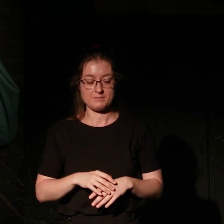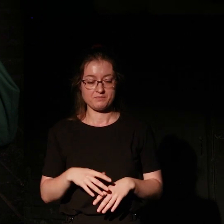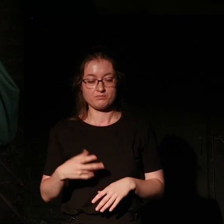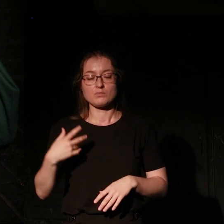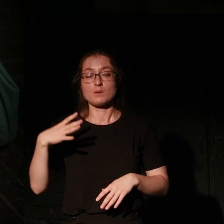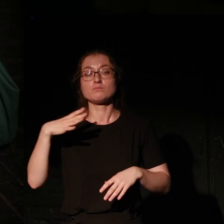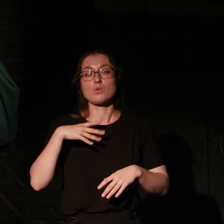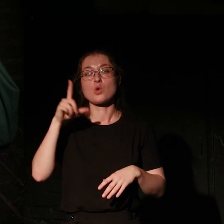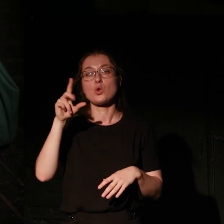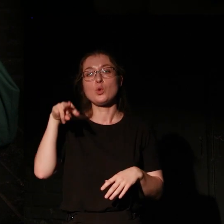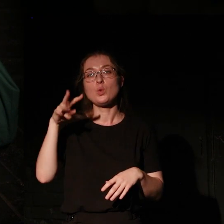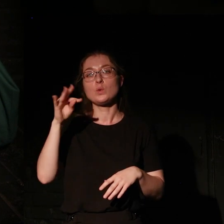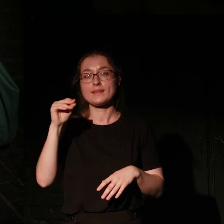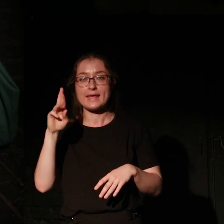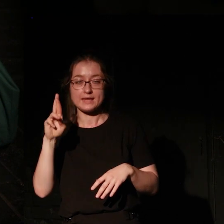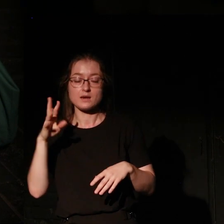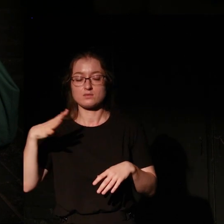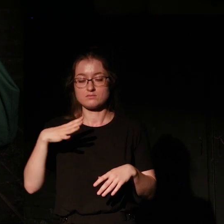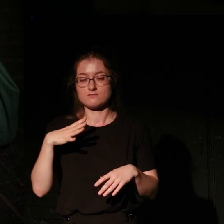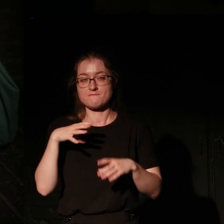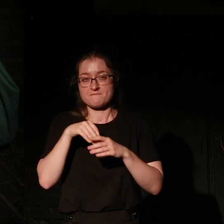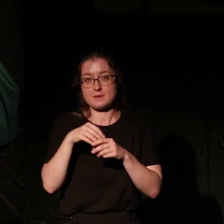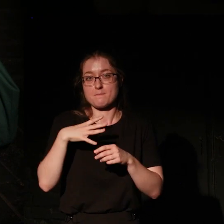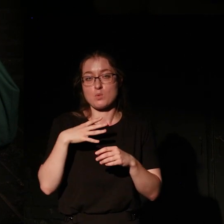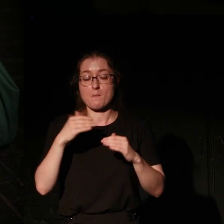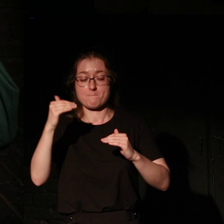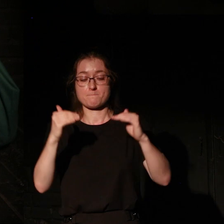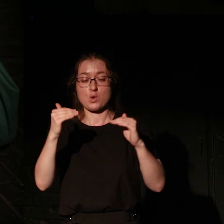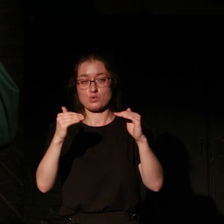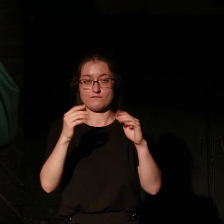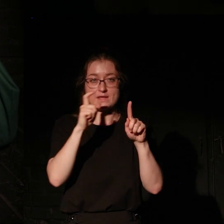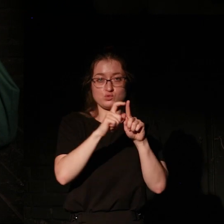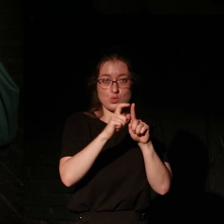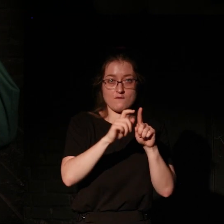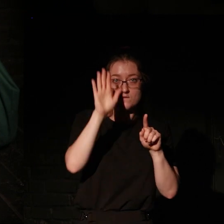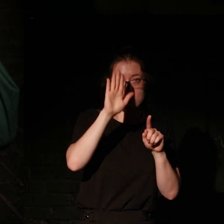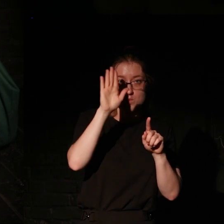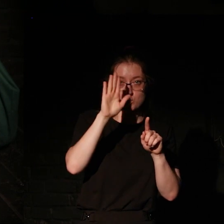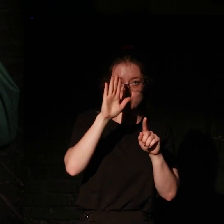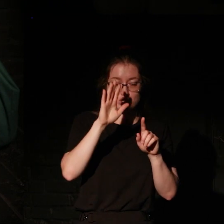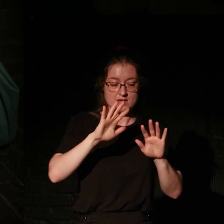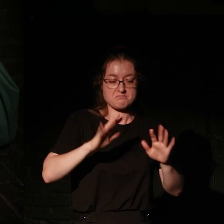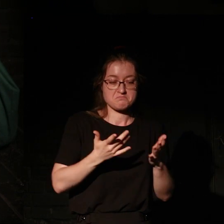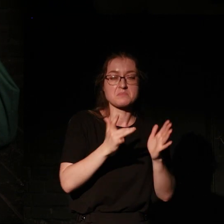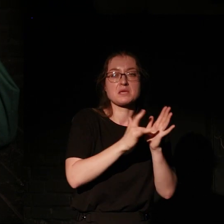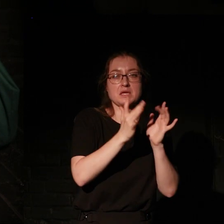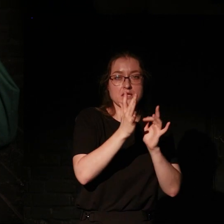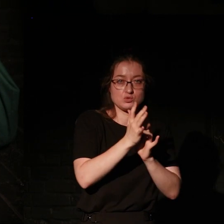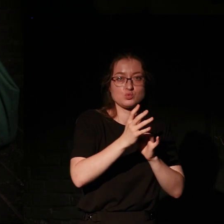porównuje tak, to sedno, to Słowo Boże, tego Chrystusa, którego głosi Stary i